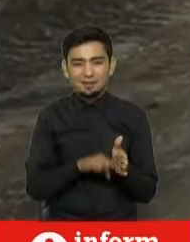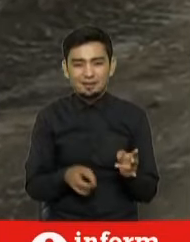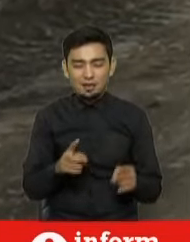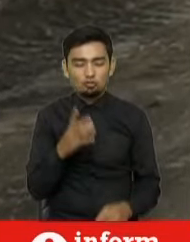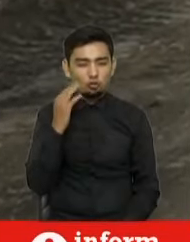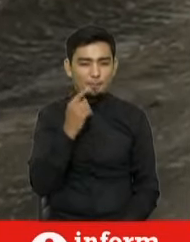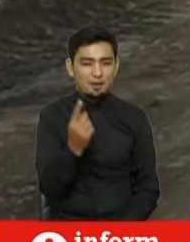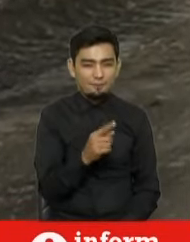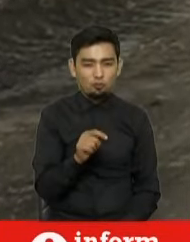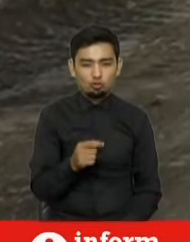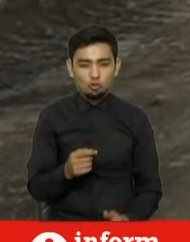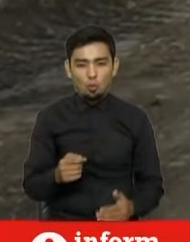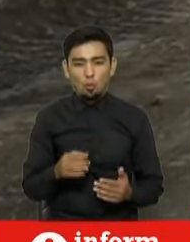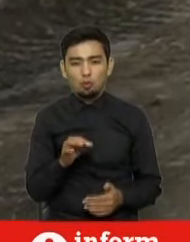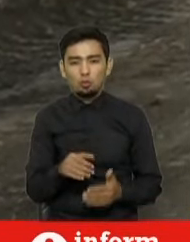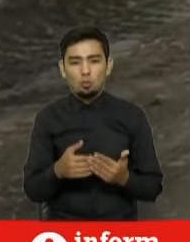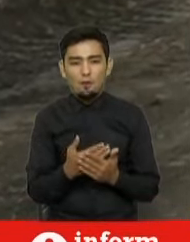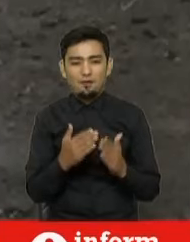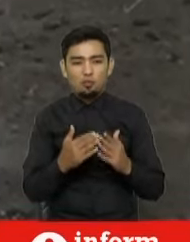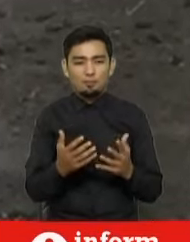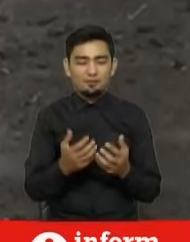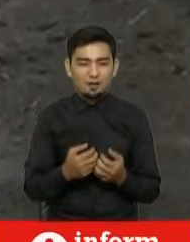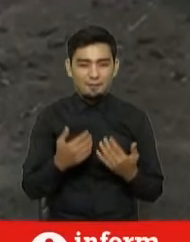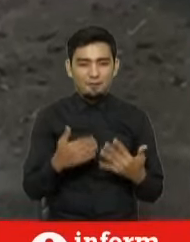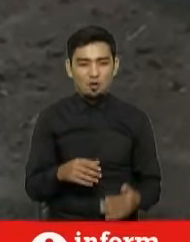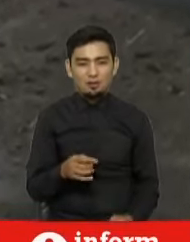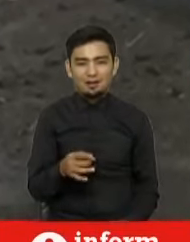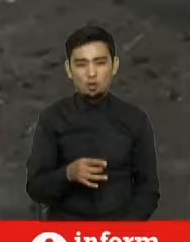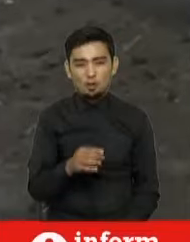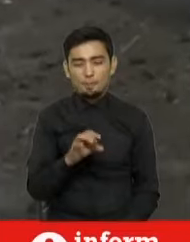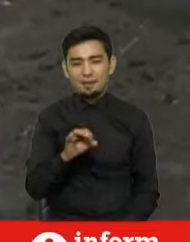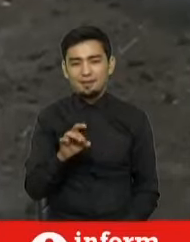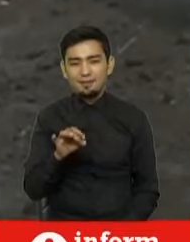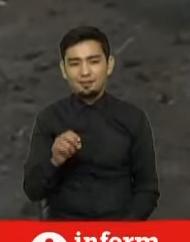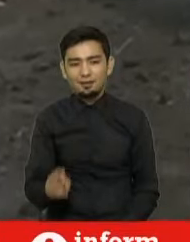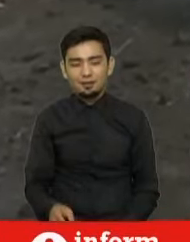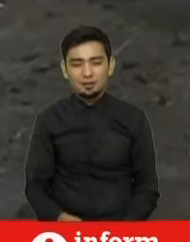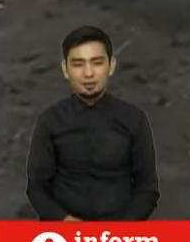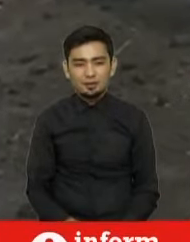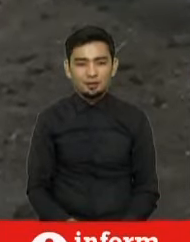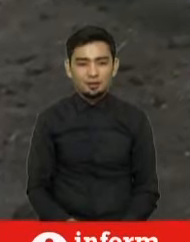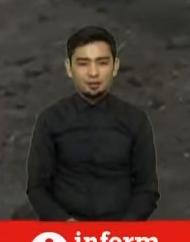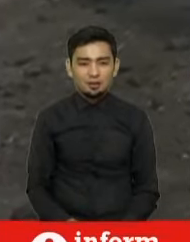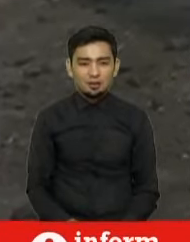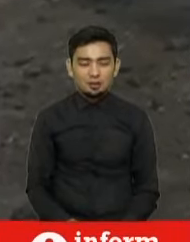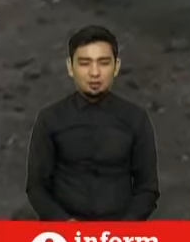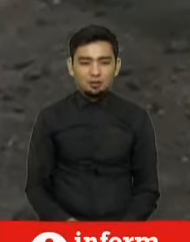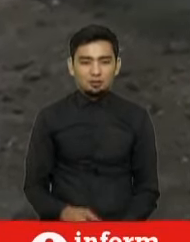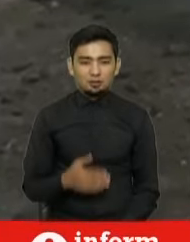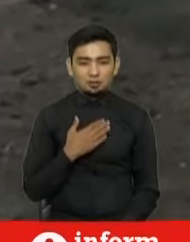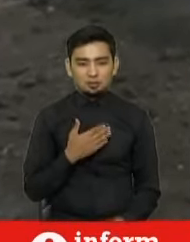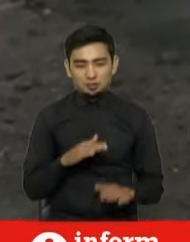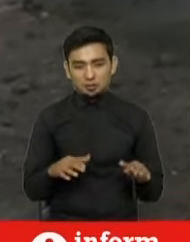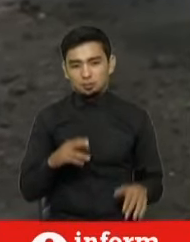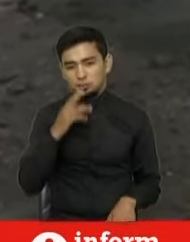получили ключи от нового дома в микрорайоне Берлек. Мы сказали «Ура на земле». Мои дети на земле привыкли,